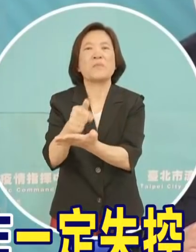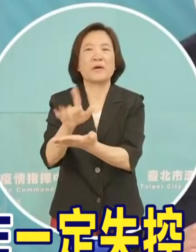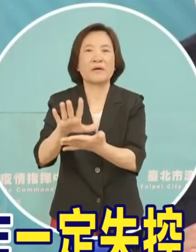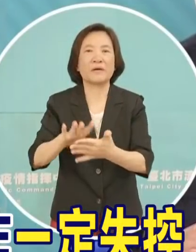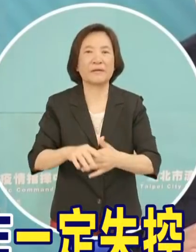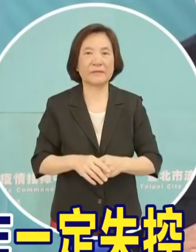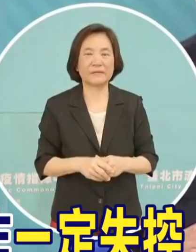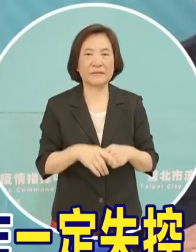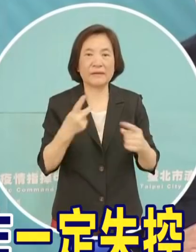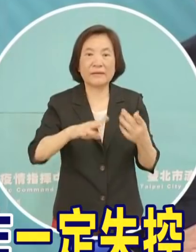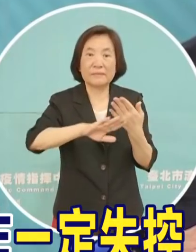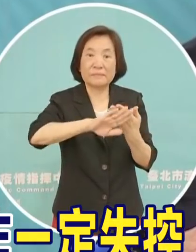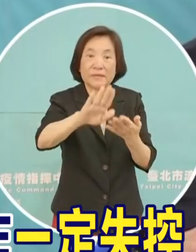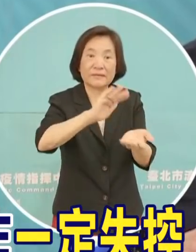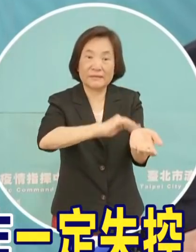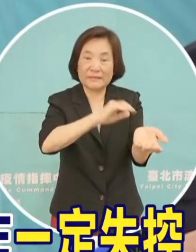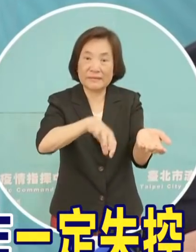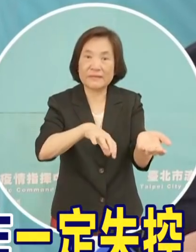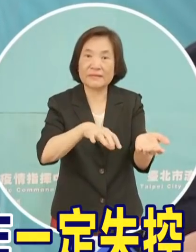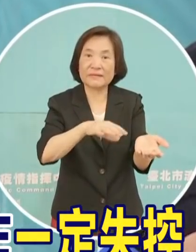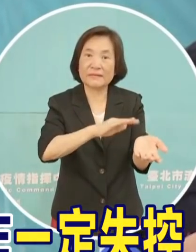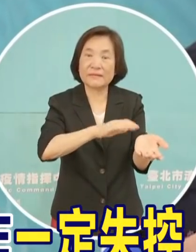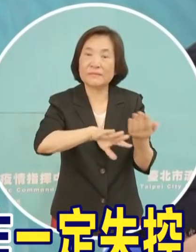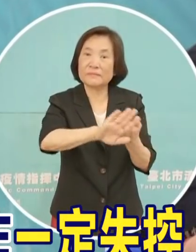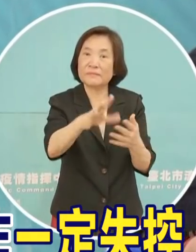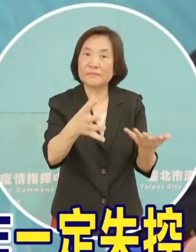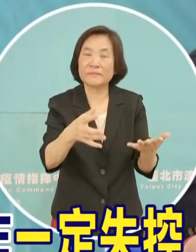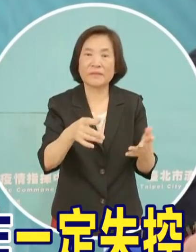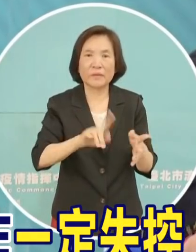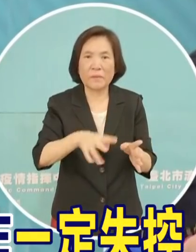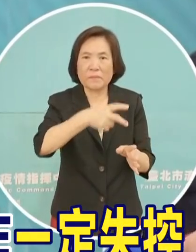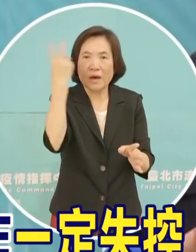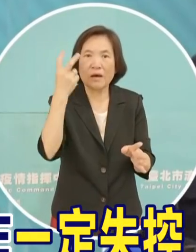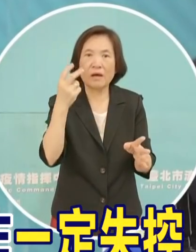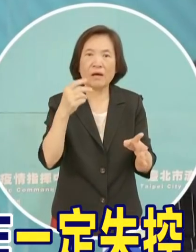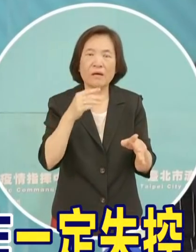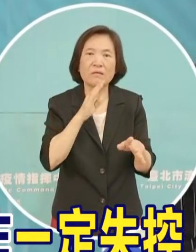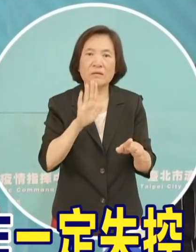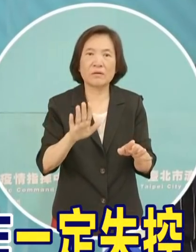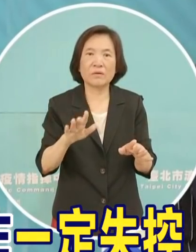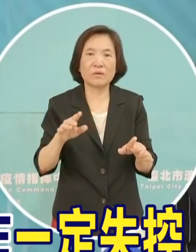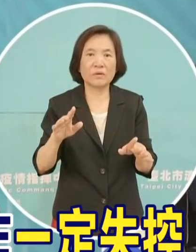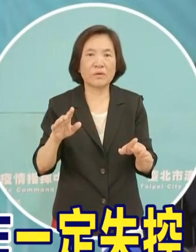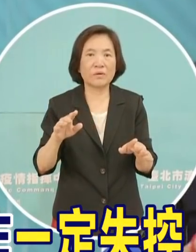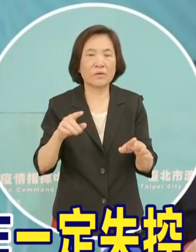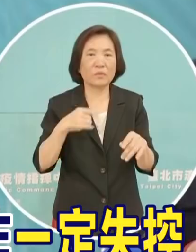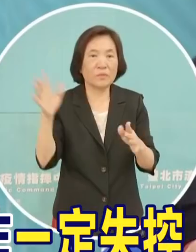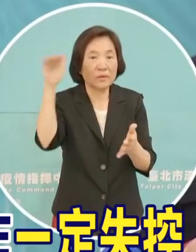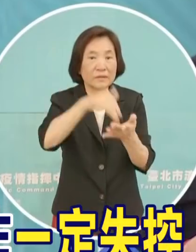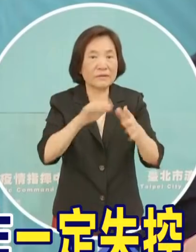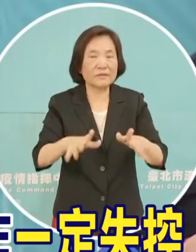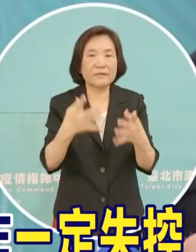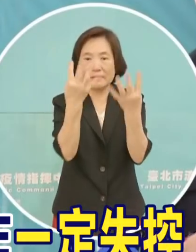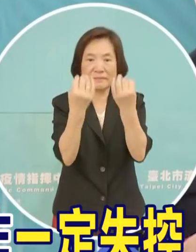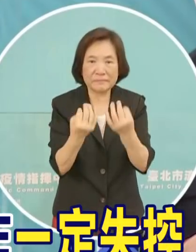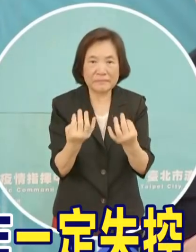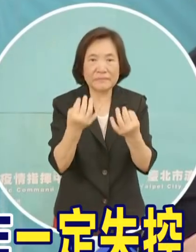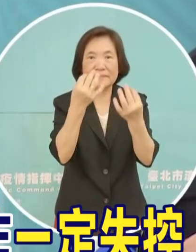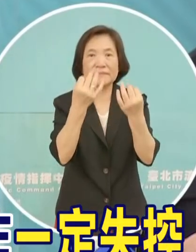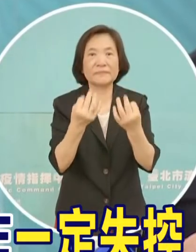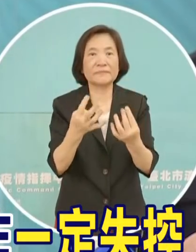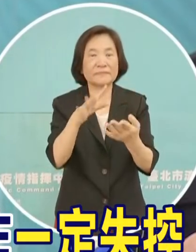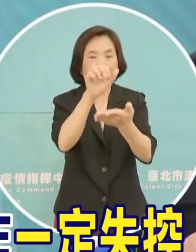院的快筛的情形哦，就发现说它有散掉啊，这也跟我们到目前为止统计的这种数